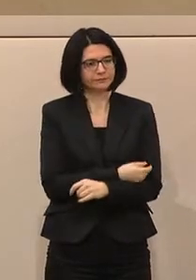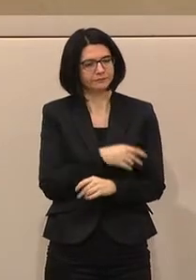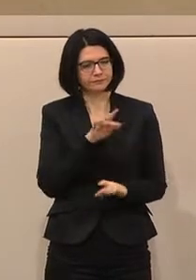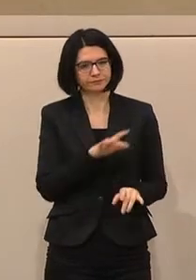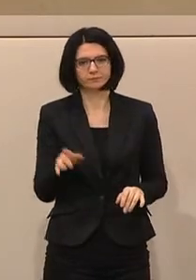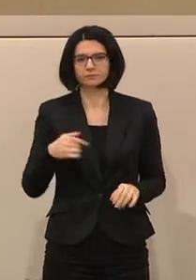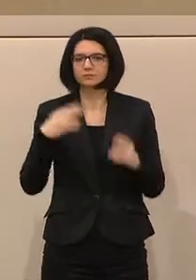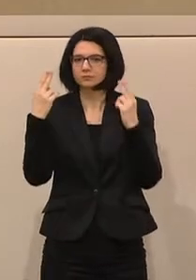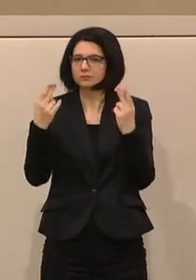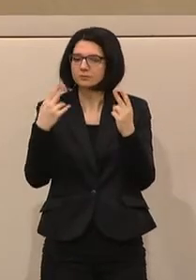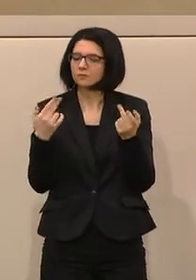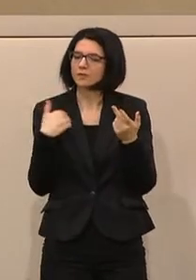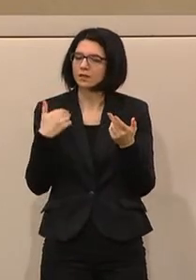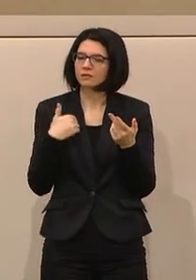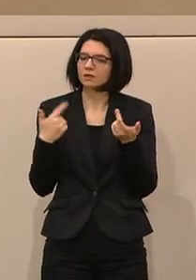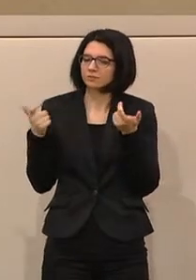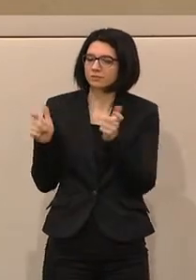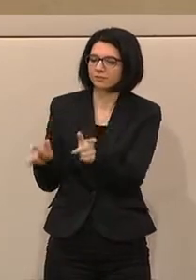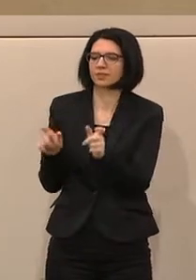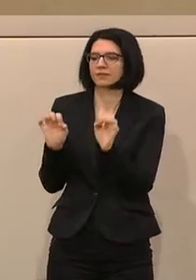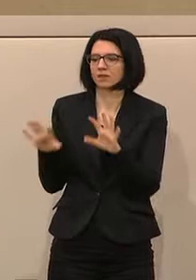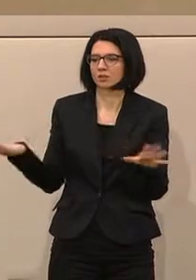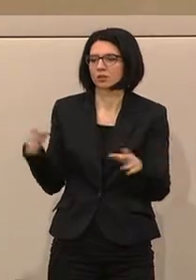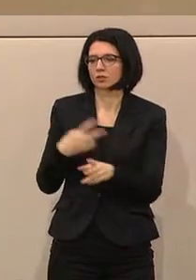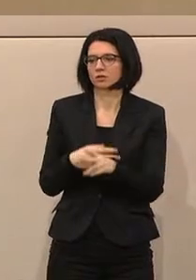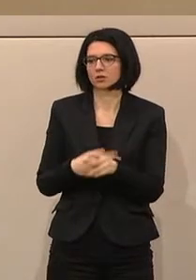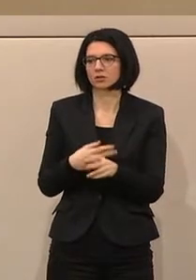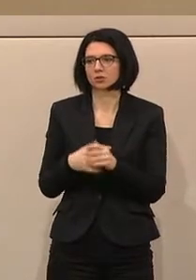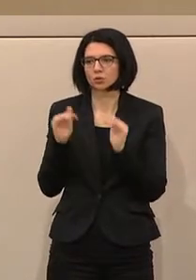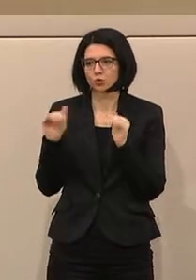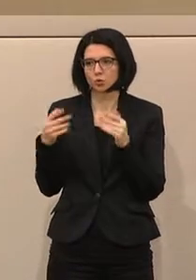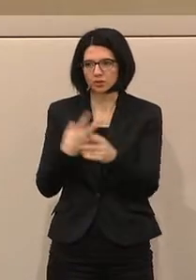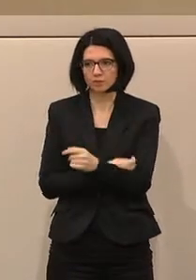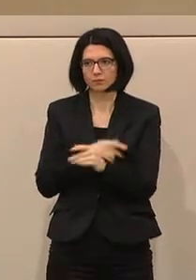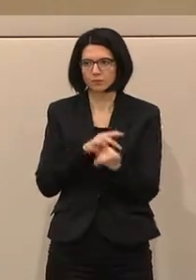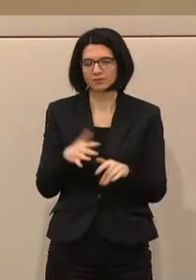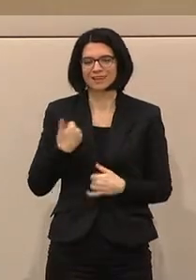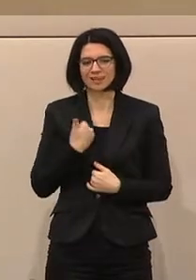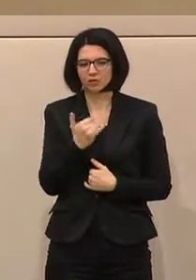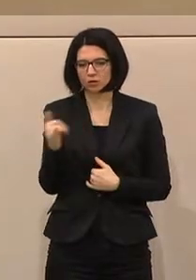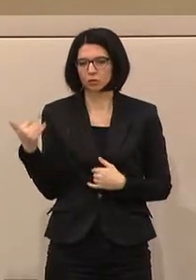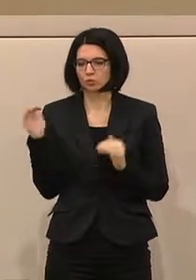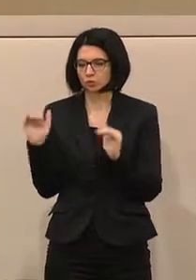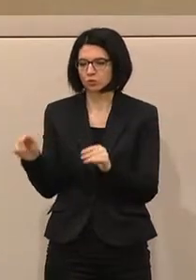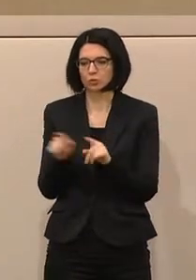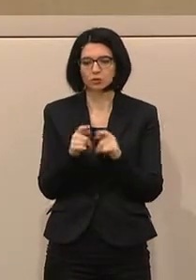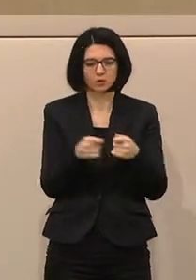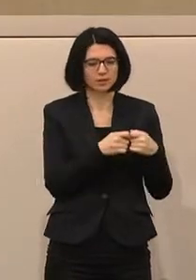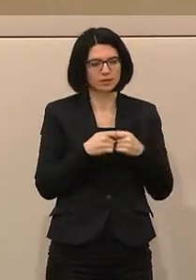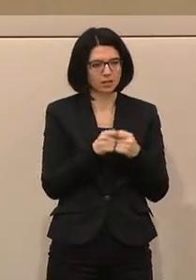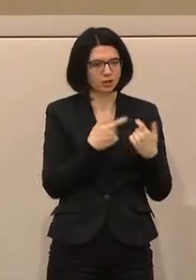wichtigste Prophylaxe gegen Infektionskrankheiten. Schutzimpfungen schützen das Individuum und sie schützen die